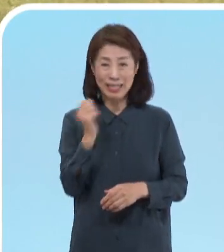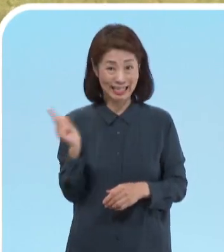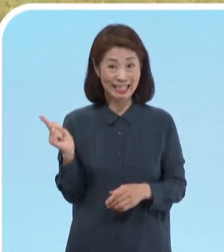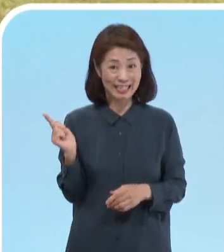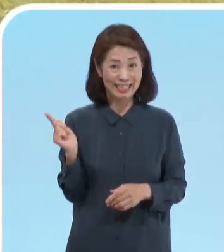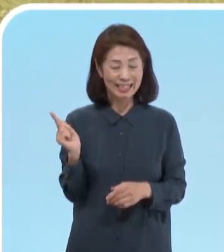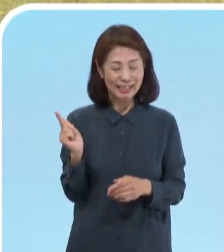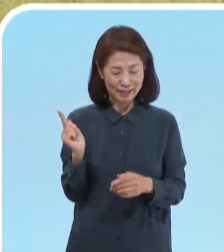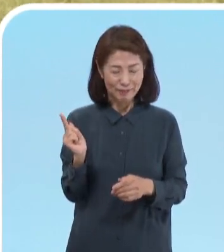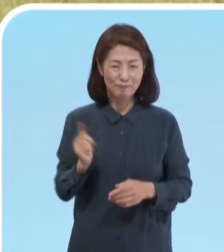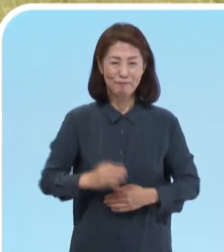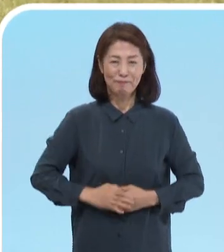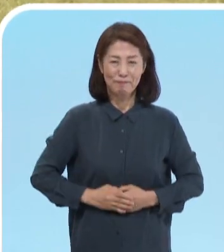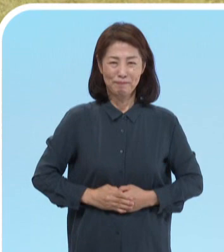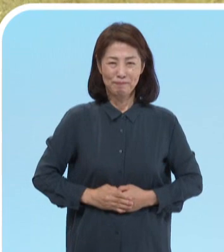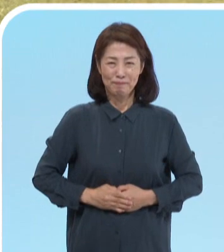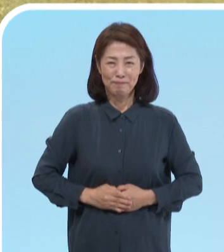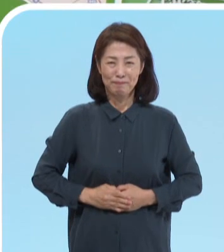フェア